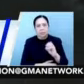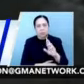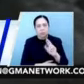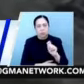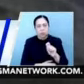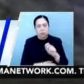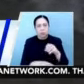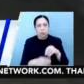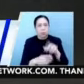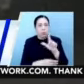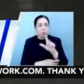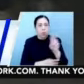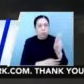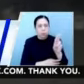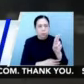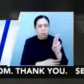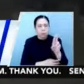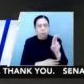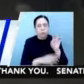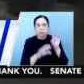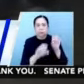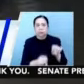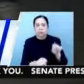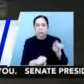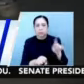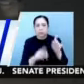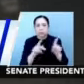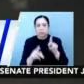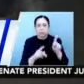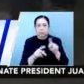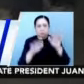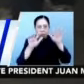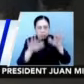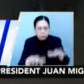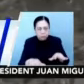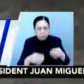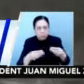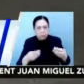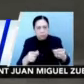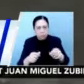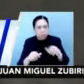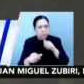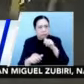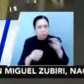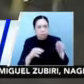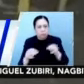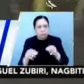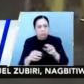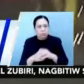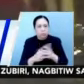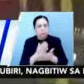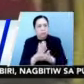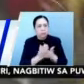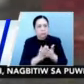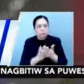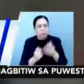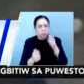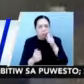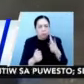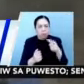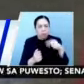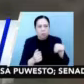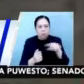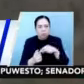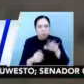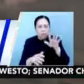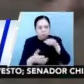Union, nadatnan ng mga otoridad ang mga taong nakadapa sa buhangin at hindi gumagalaw. Ang iba, pormang nakaluhod pero subsob ang mukha